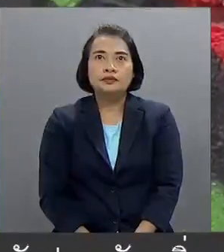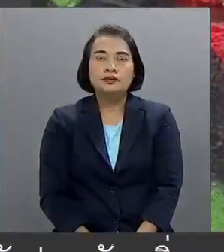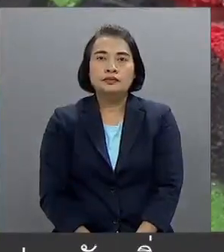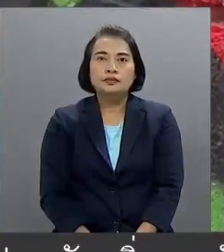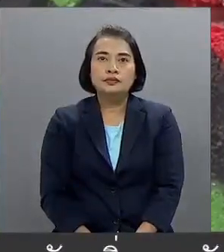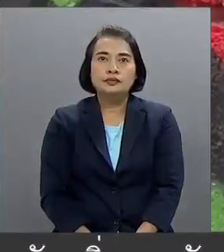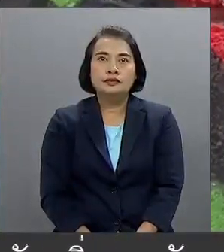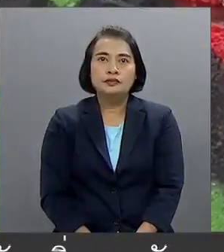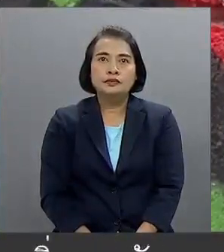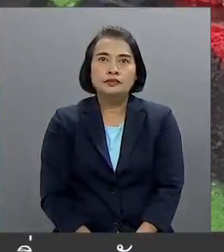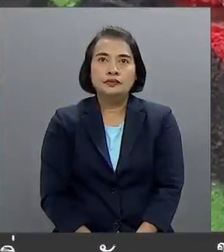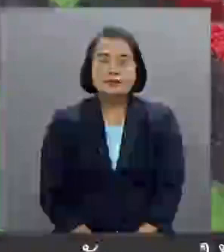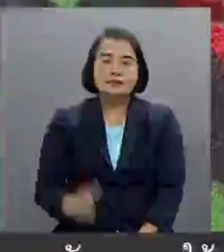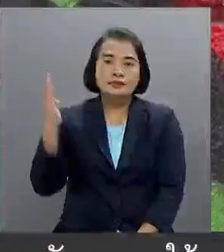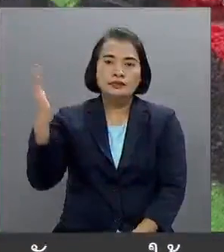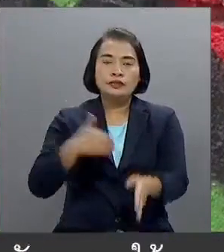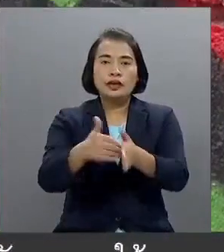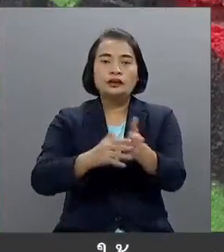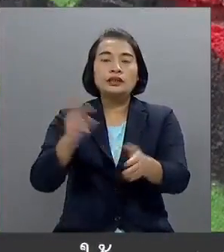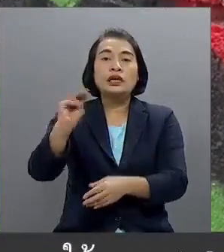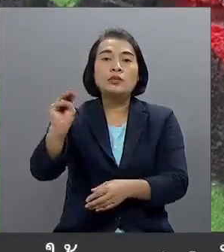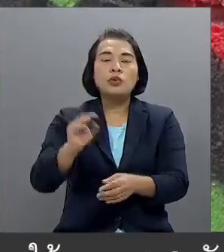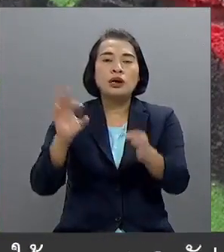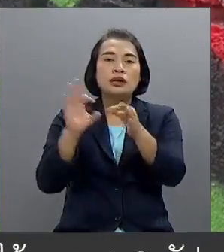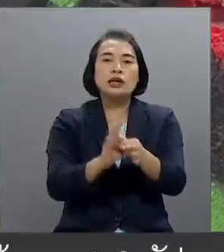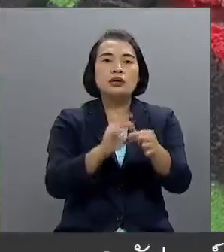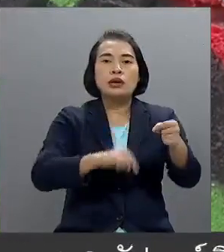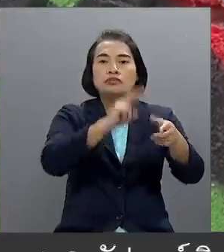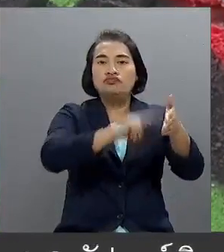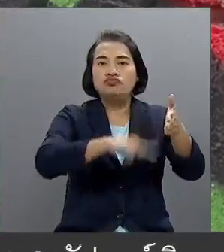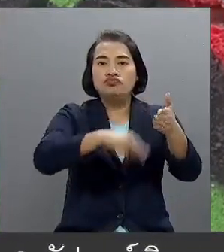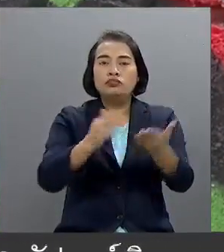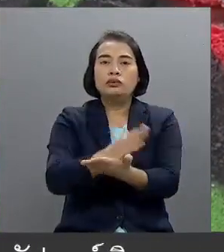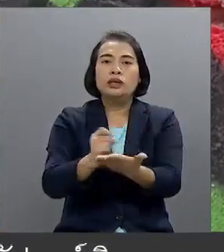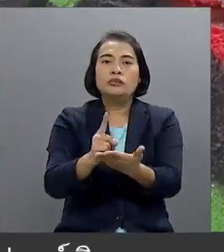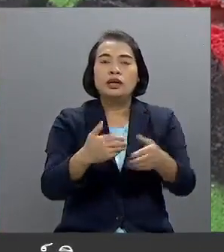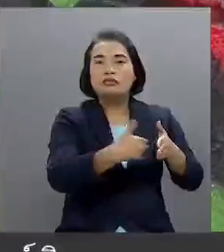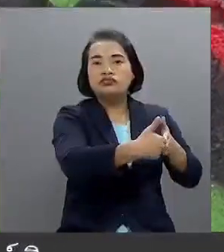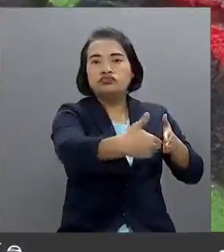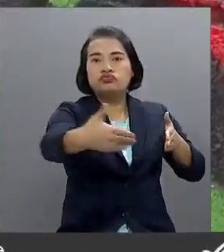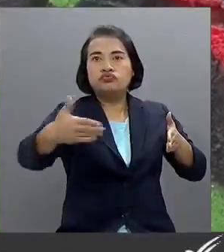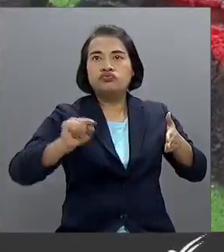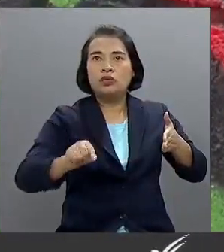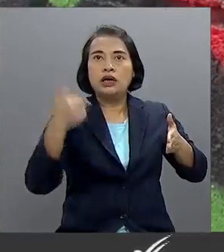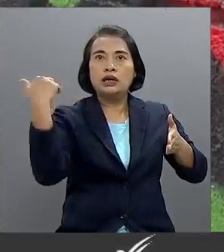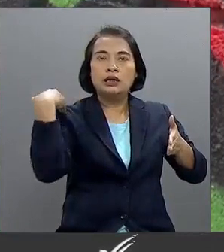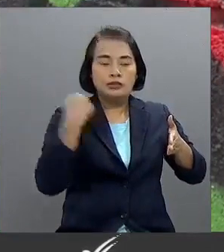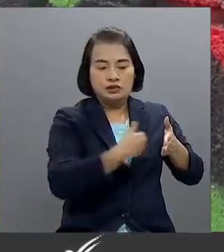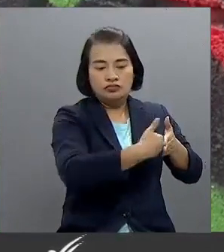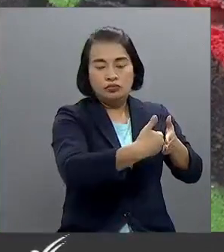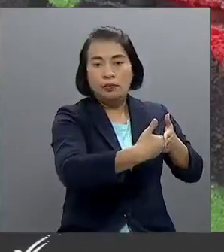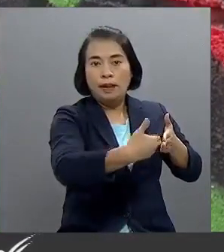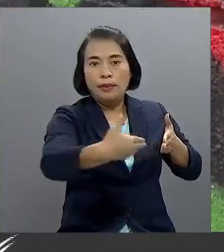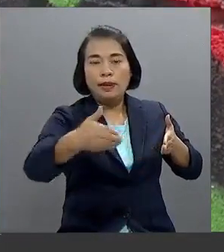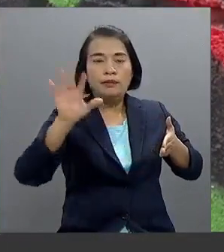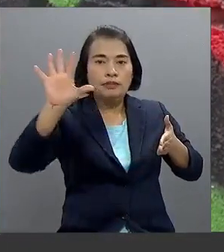สีม่วงที่เห็นอยู่นี้เชื่อมโยงงานศิลปะหลายชิ้นนะคะยาวมากี่กำแพงด้วยกันคะพี่เติ้ล 5กำแพงคร ับ5กำแพงโดยเริ่มจาก กำแพงผมก่อน ก